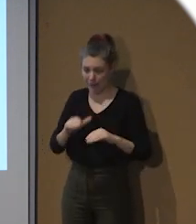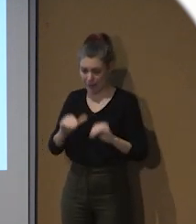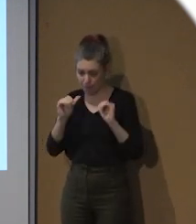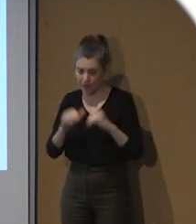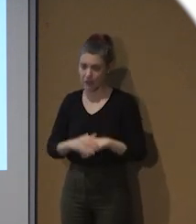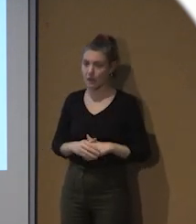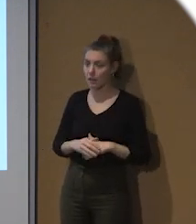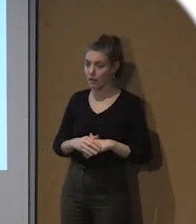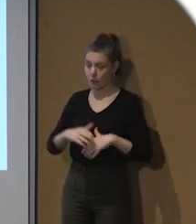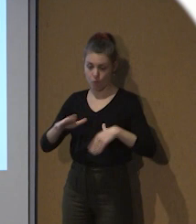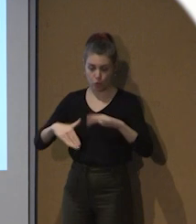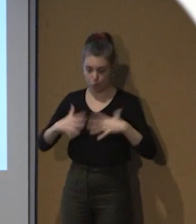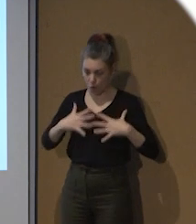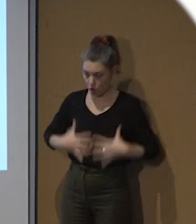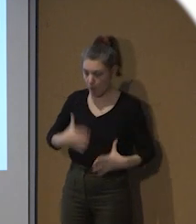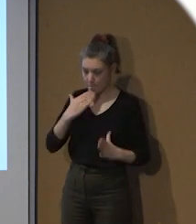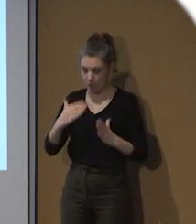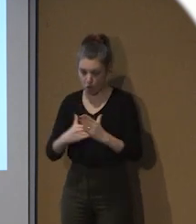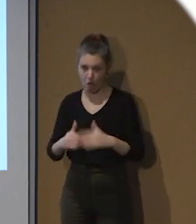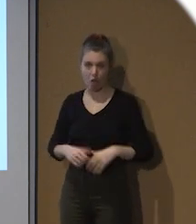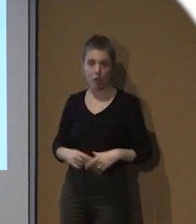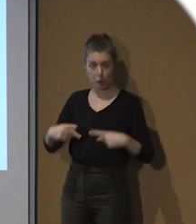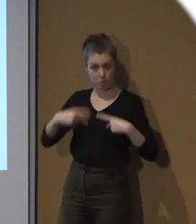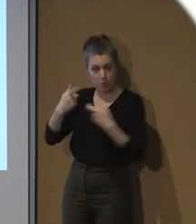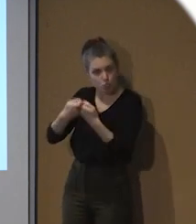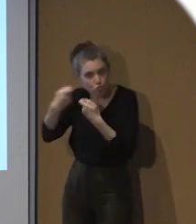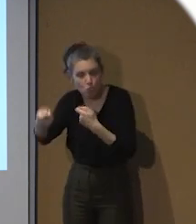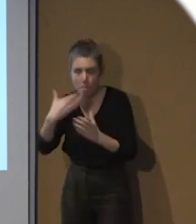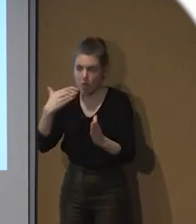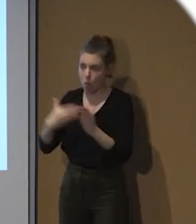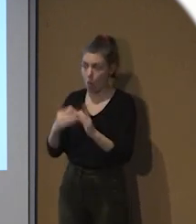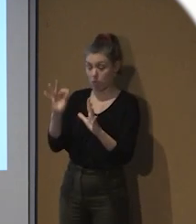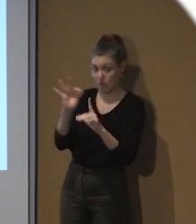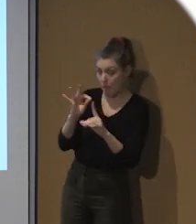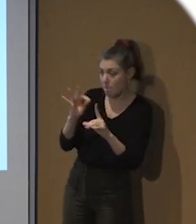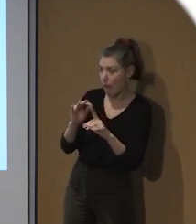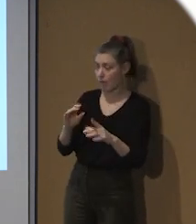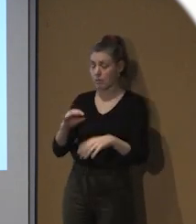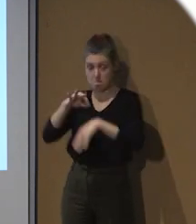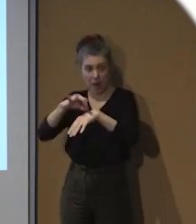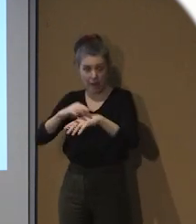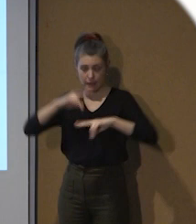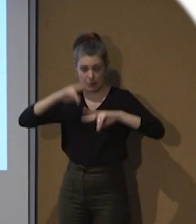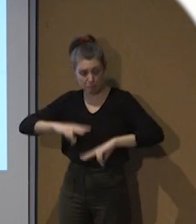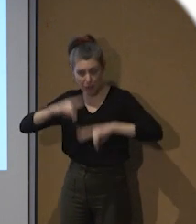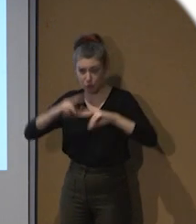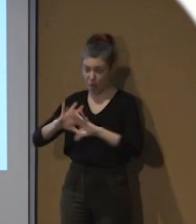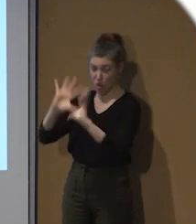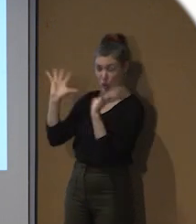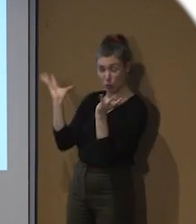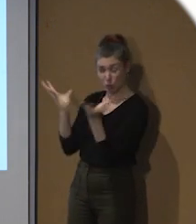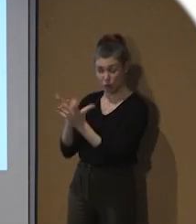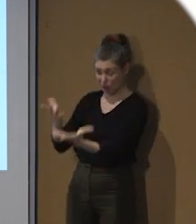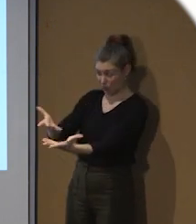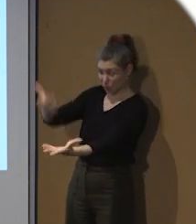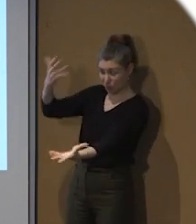vie, sur l'hypertension artérielle, le diabète, les maladies respiratoires. Donc, tout a été étudié.